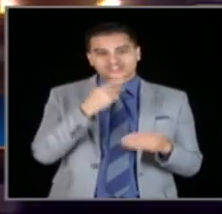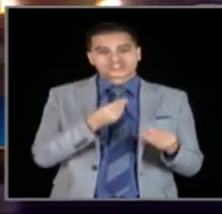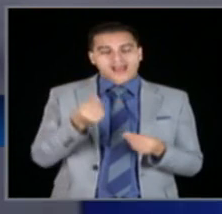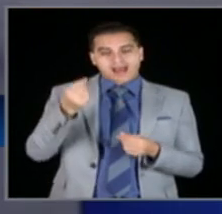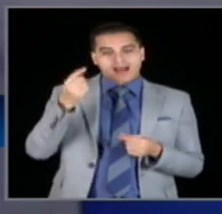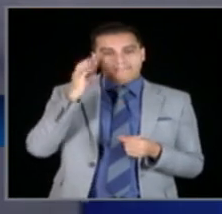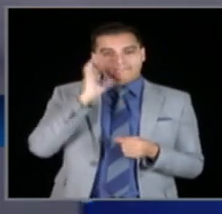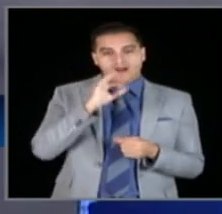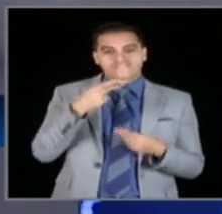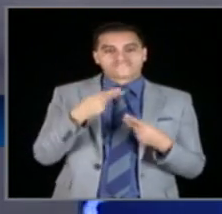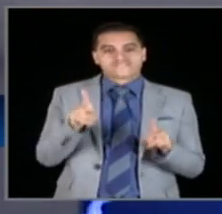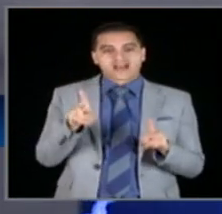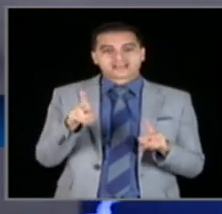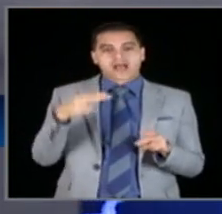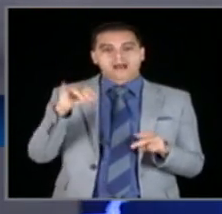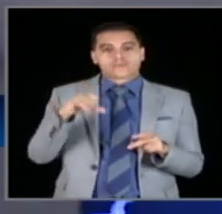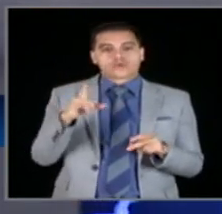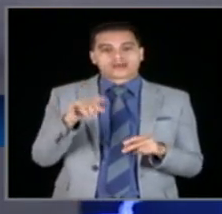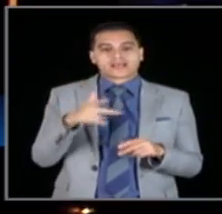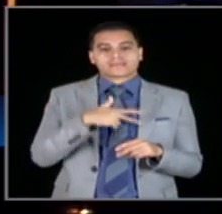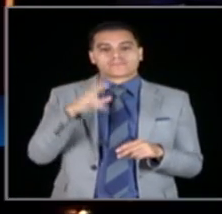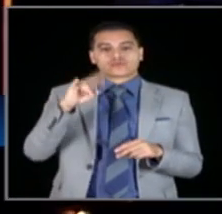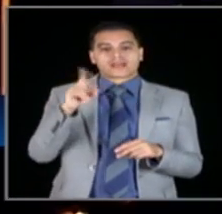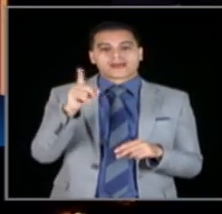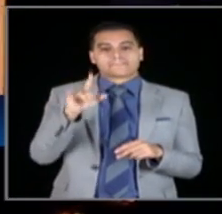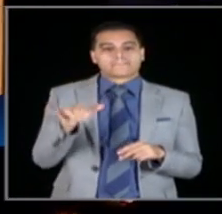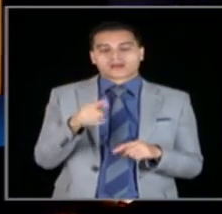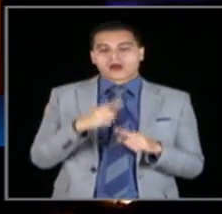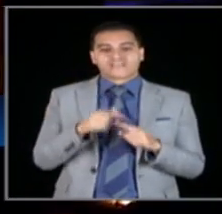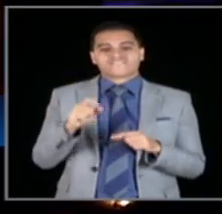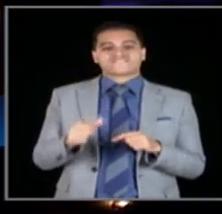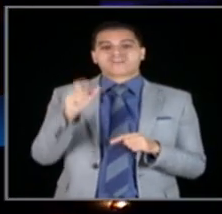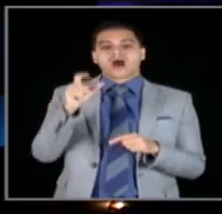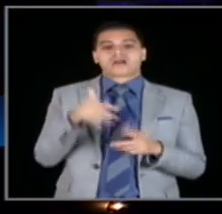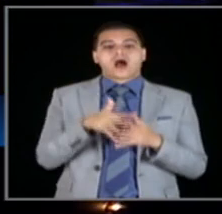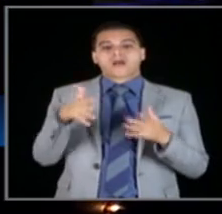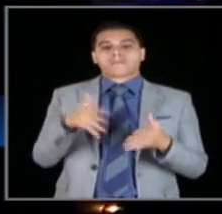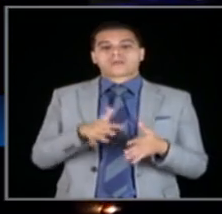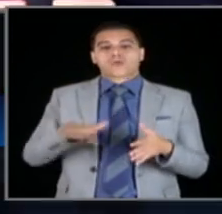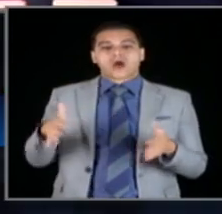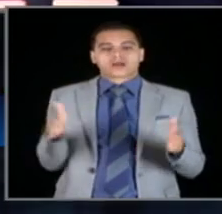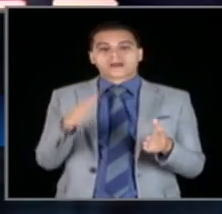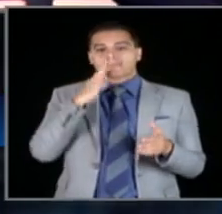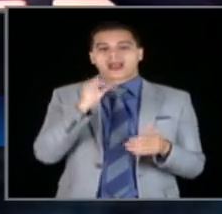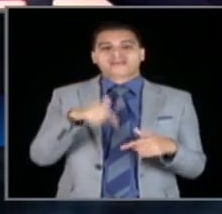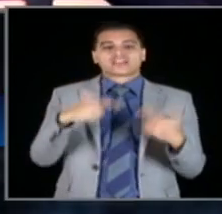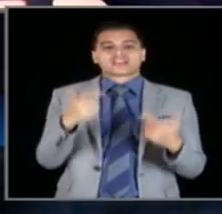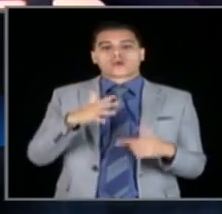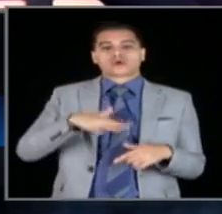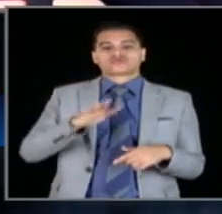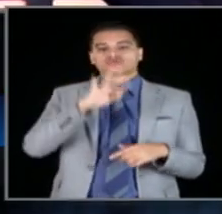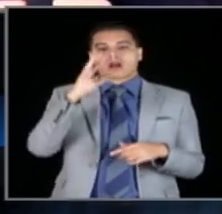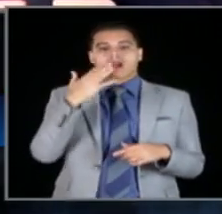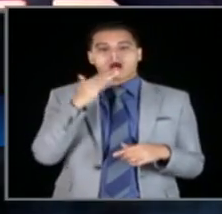قصيدة فتح عمورية؟ متنبي. غلط. فان هي أكبر بحيرة مالحة بإحدى دول الشرق الأوسط، فما